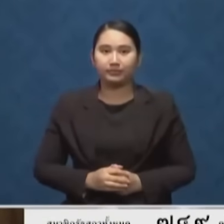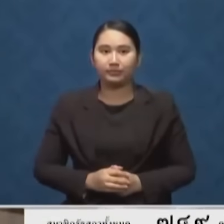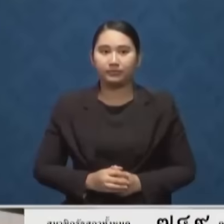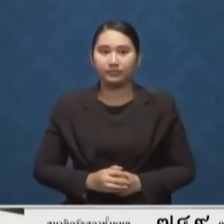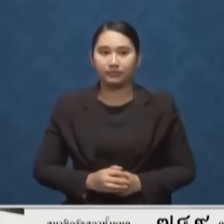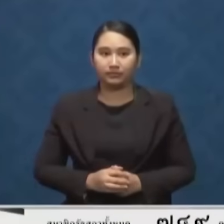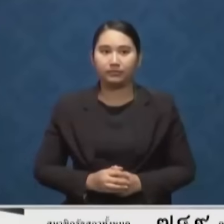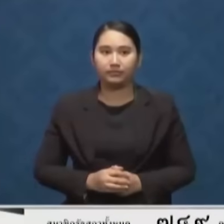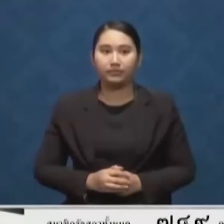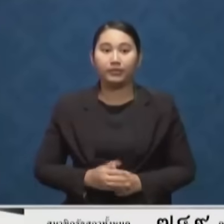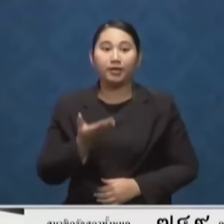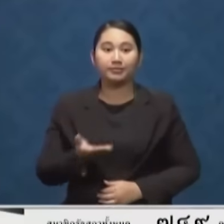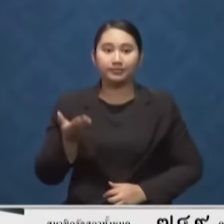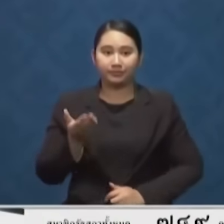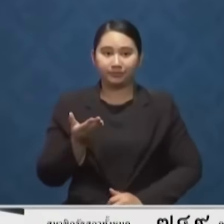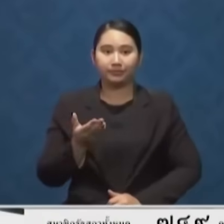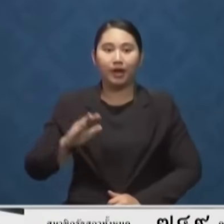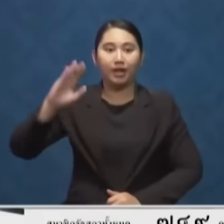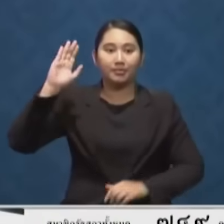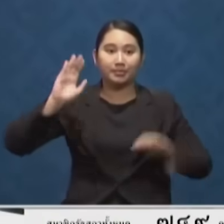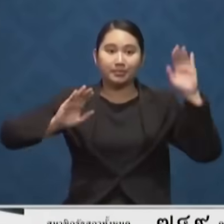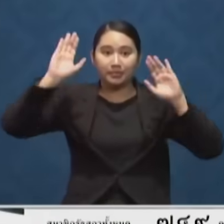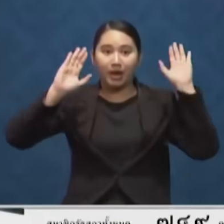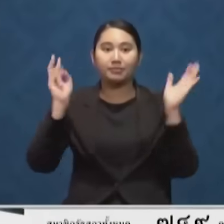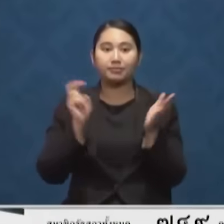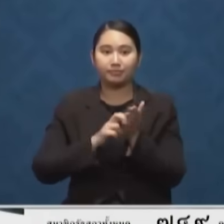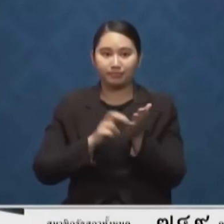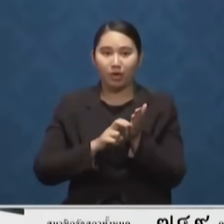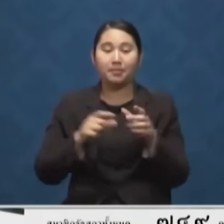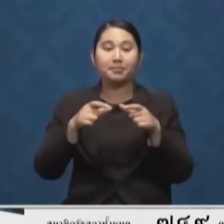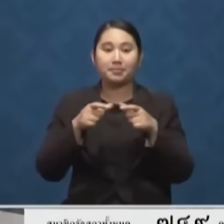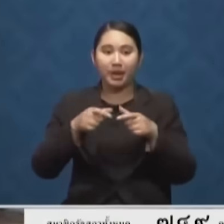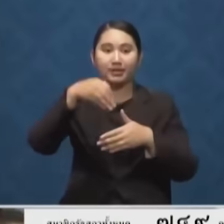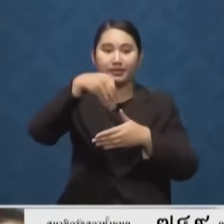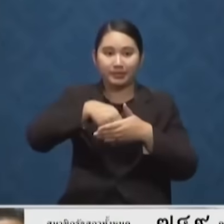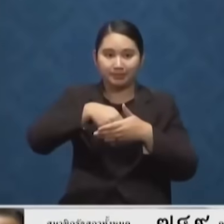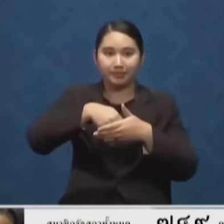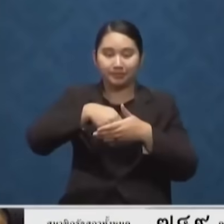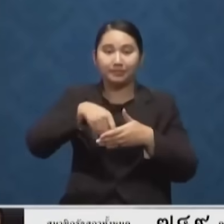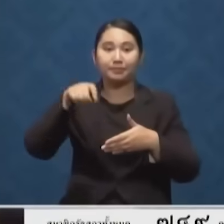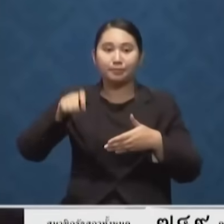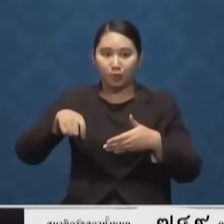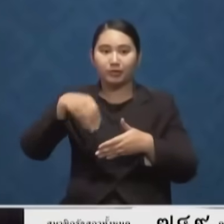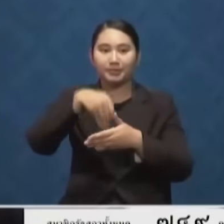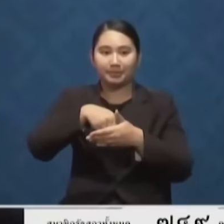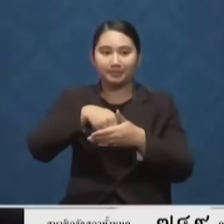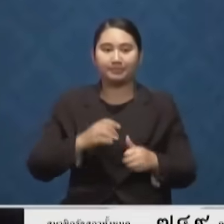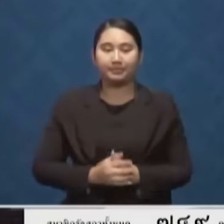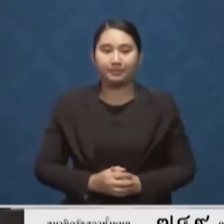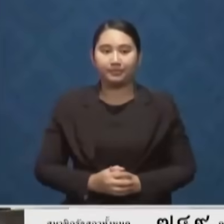น่านแล้วก็ขอให้การรับรองโดยเสียบบัตรแล้วก็กดปุ่มแสดงตนครับ